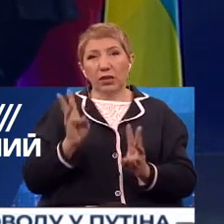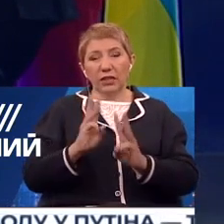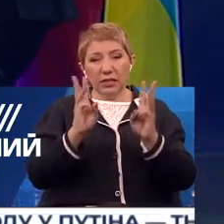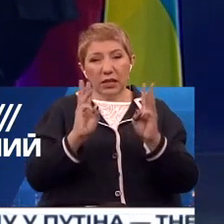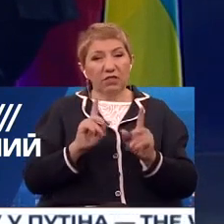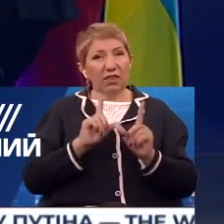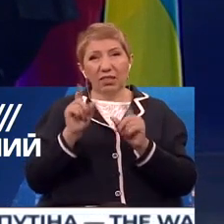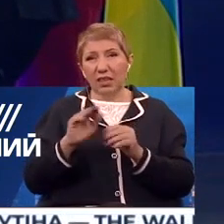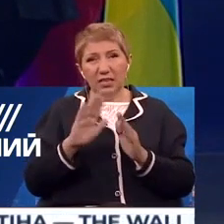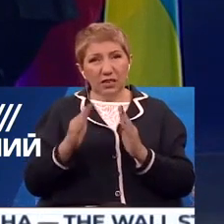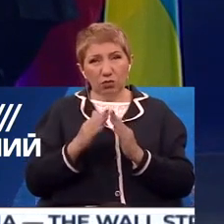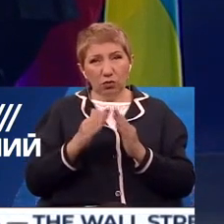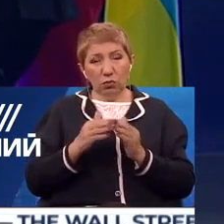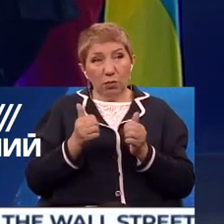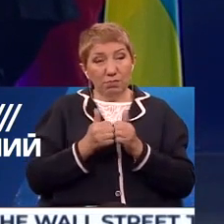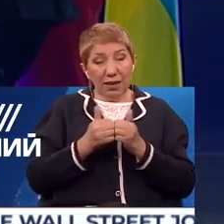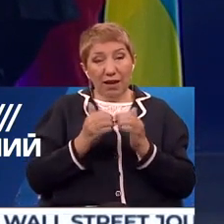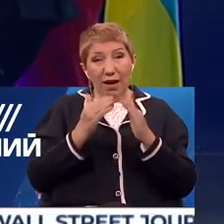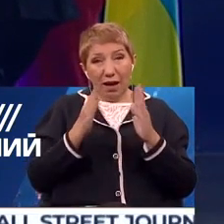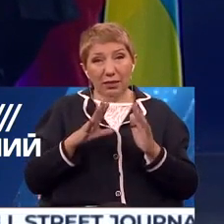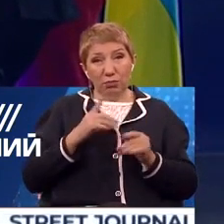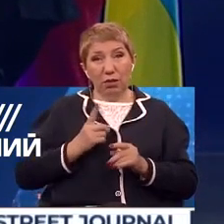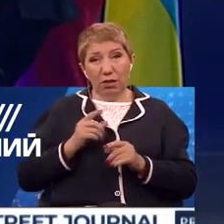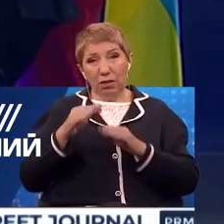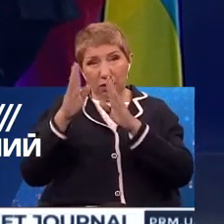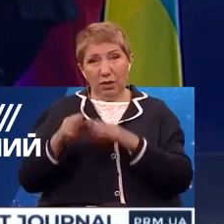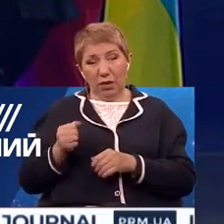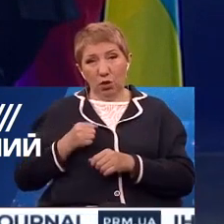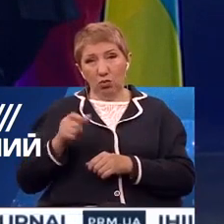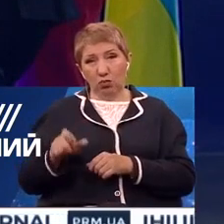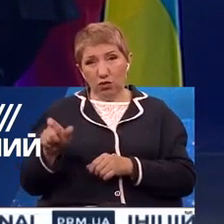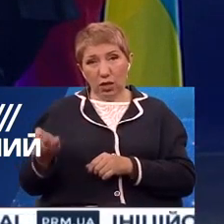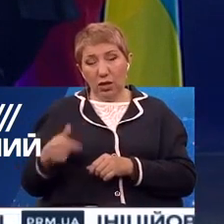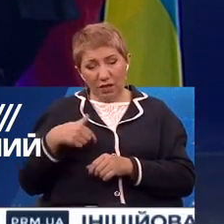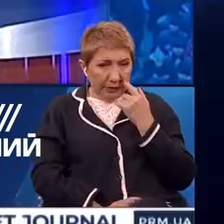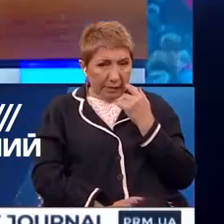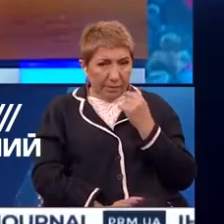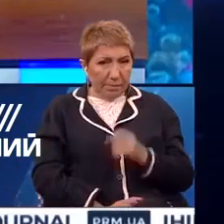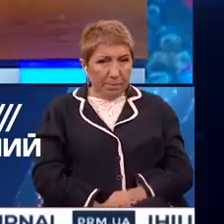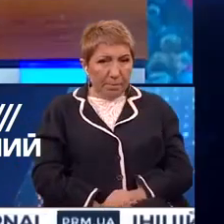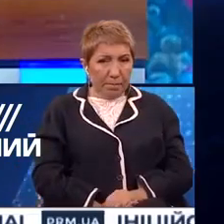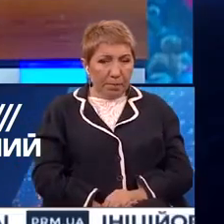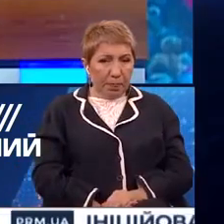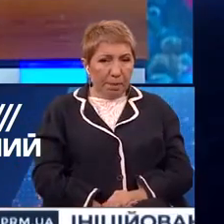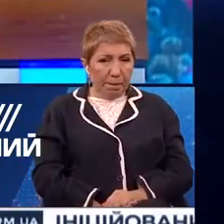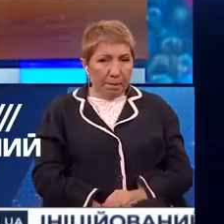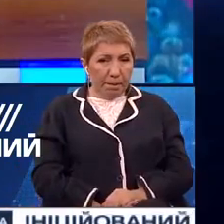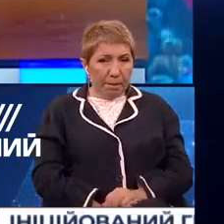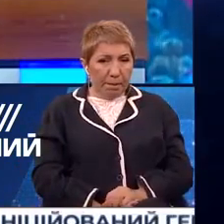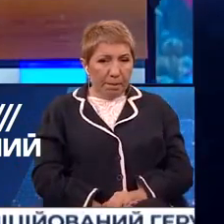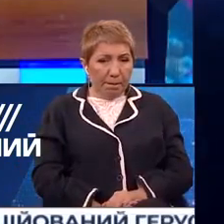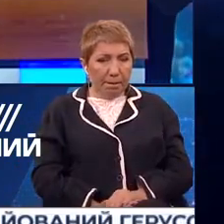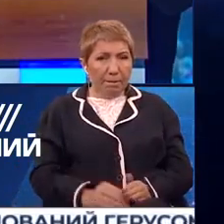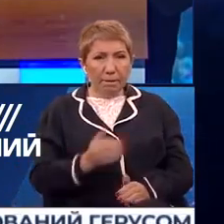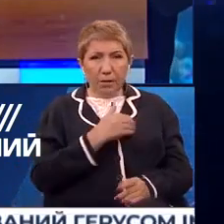додому, під хатою стояли тітушки. Тому всю революцію, всі дні і практично всі ночі був на Майдані. Дивіться, я хочу нагадати